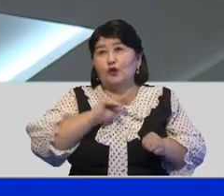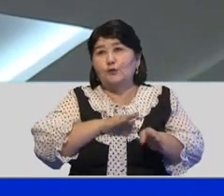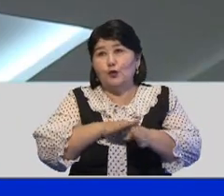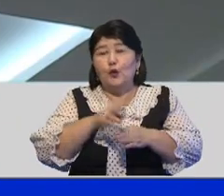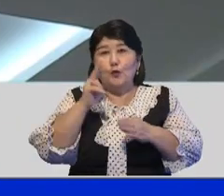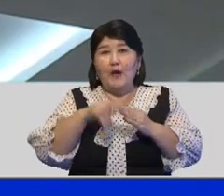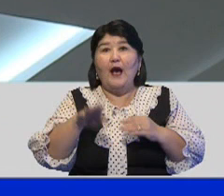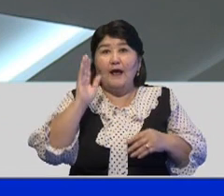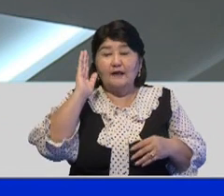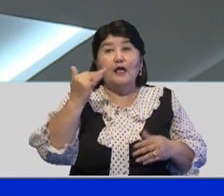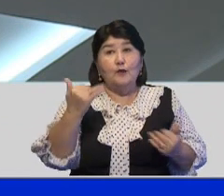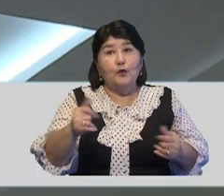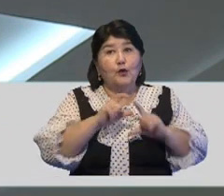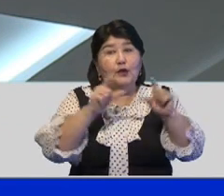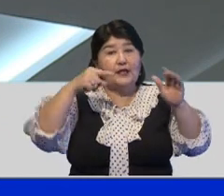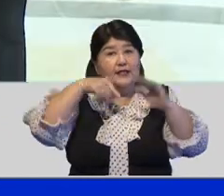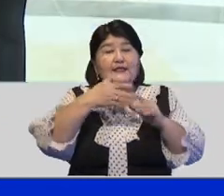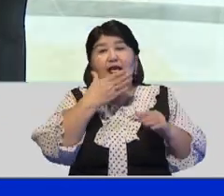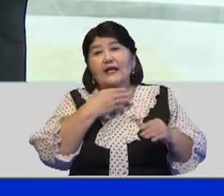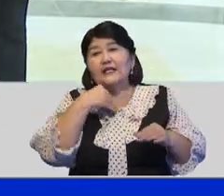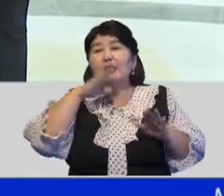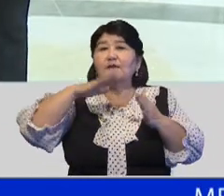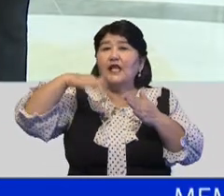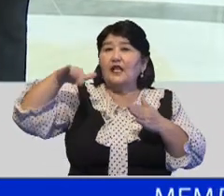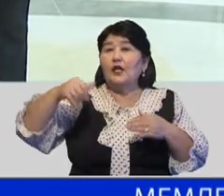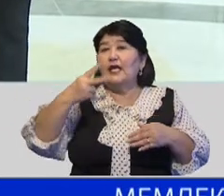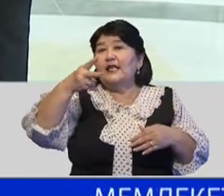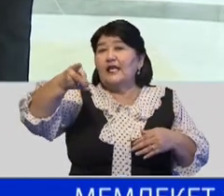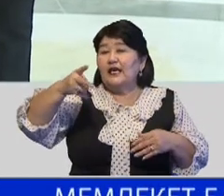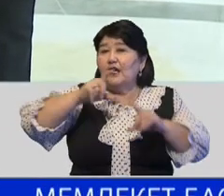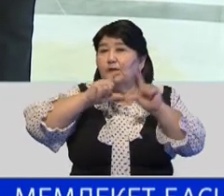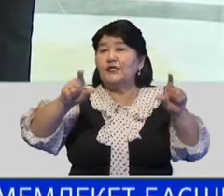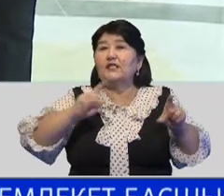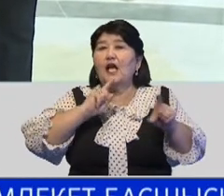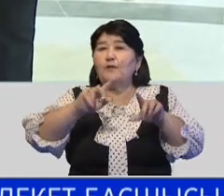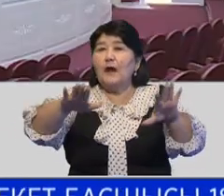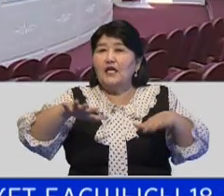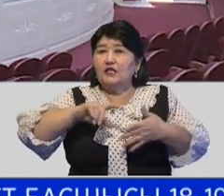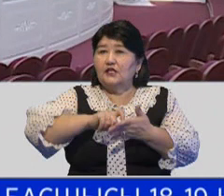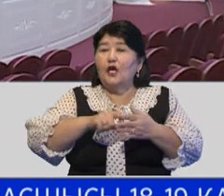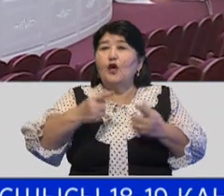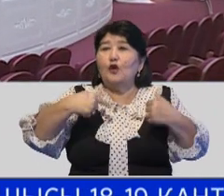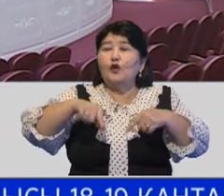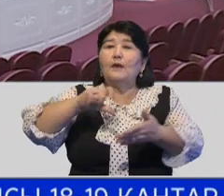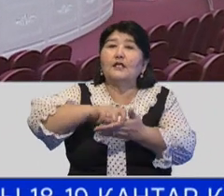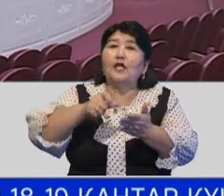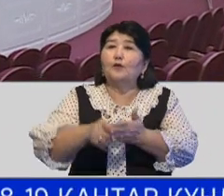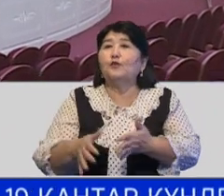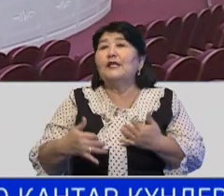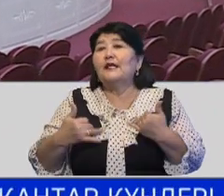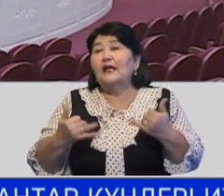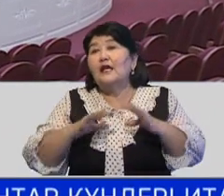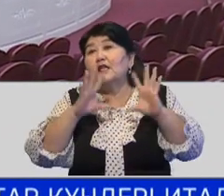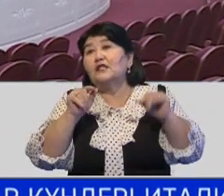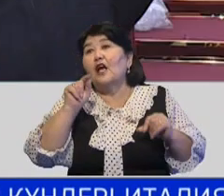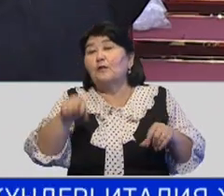толығымен аяқталған. Бүгінде нысан шәріленіп, сырлануда. Екі қабатты нысанда мәжіліс залы бар, үйірмелерге арналған бөлмелер қарастырылған.